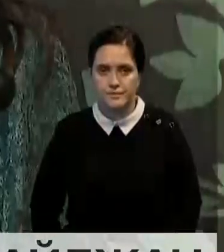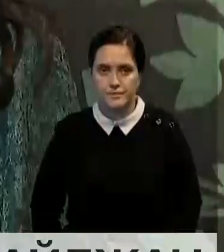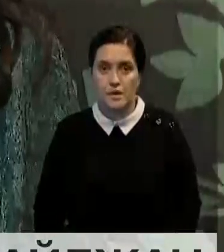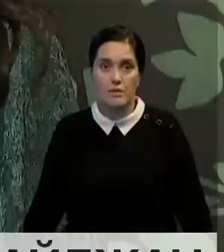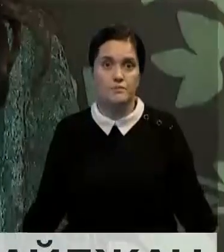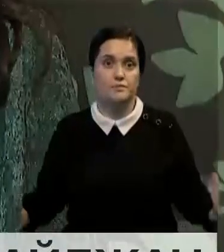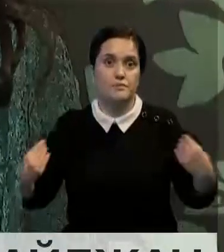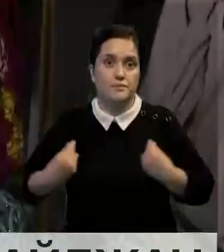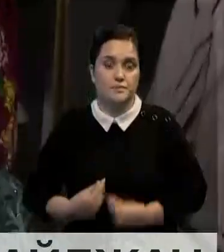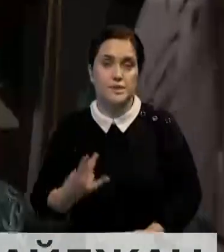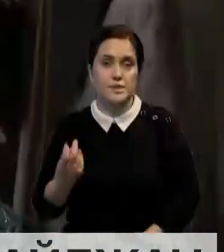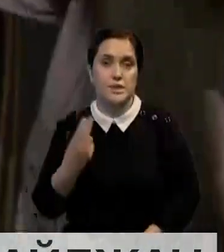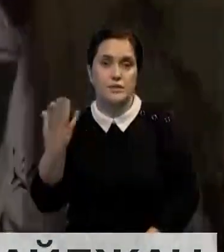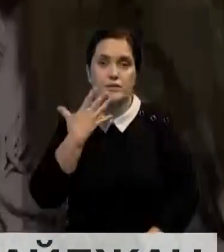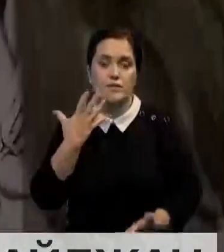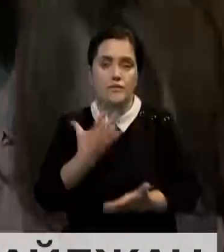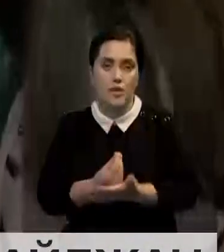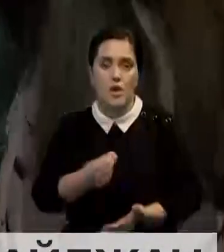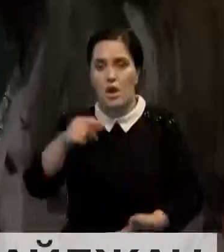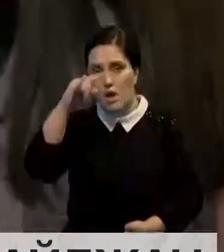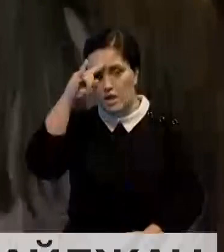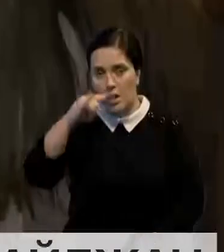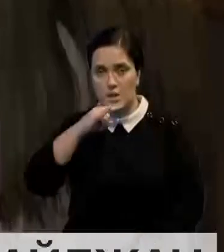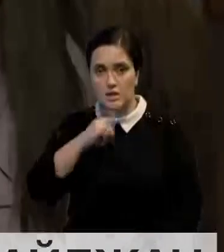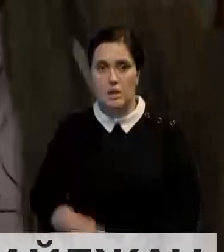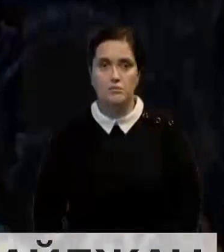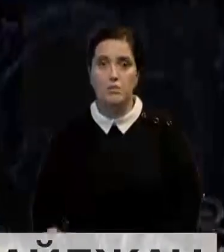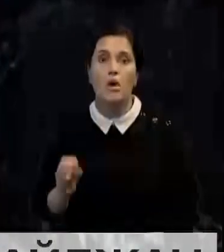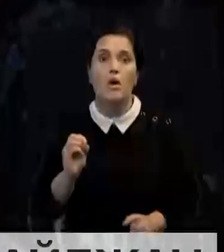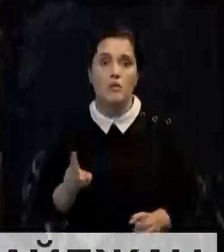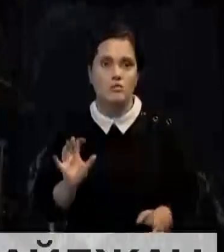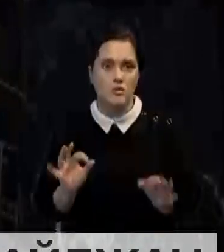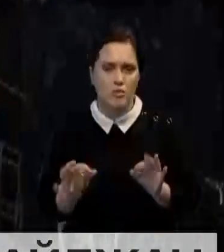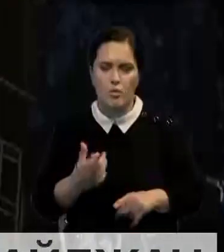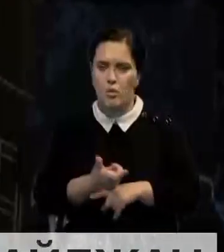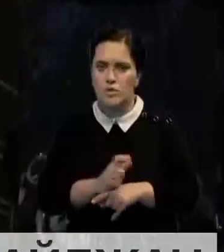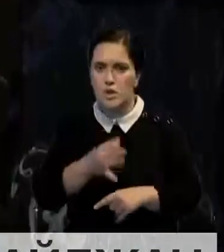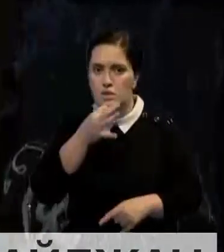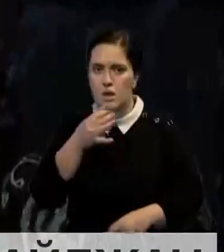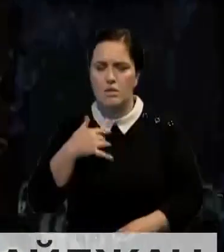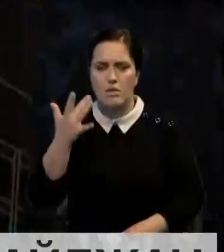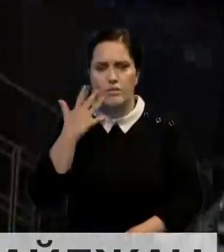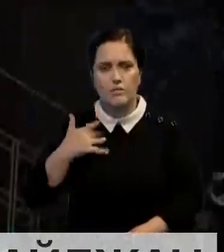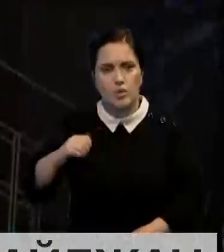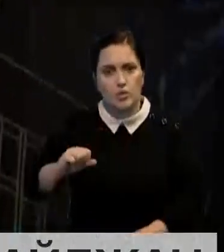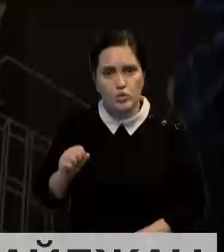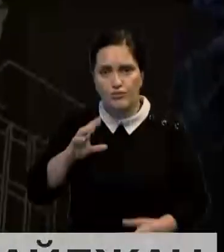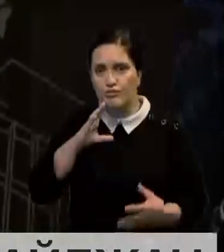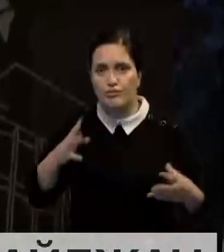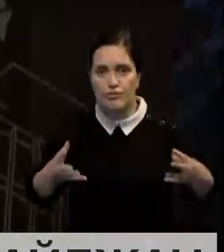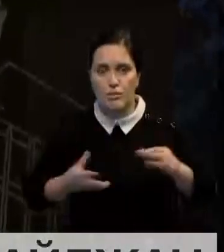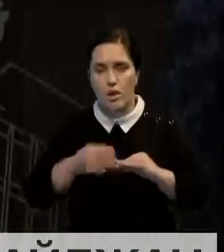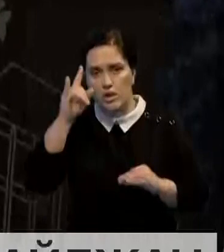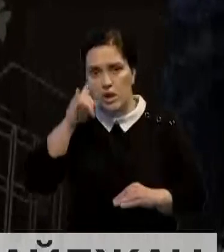Примерили национальный костюм. Ну, как вам? Нормально, очень нравится. Мы хорошо с ними дружим, с казахами. У них